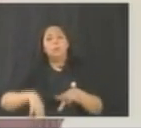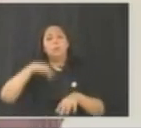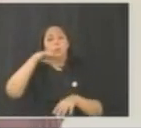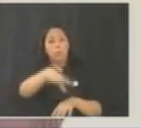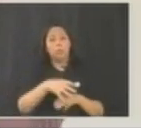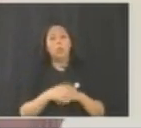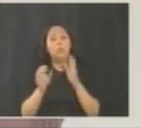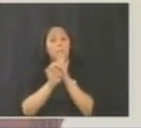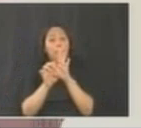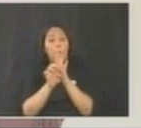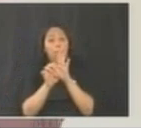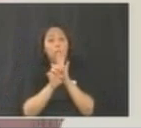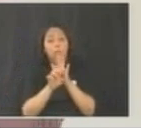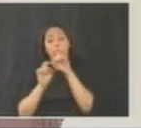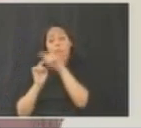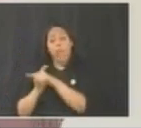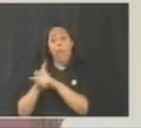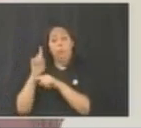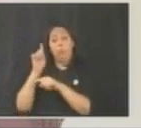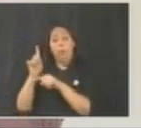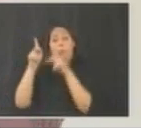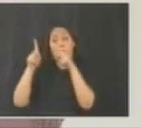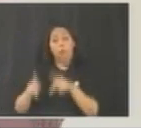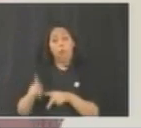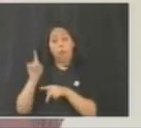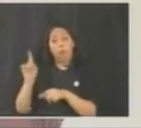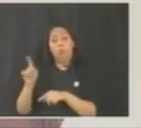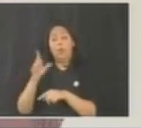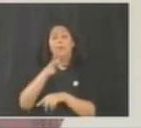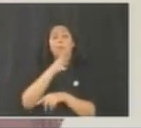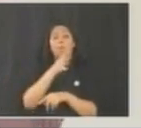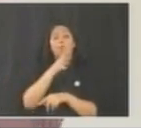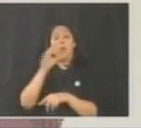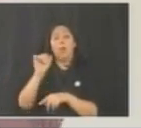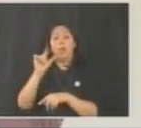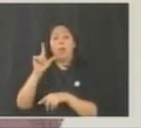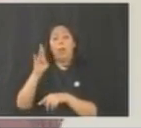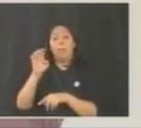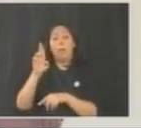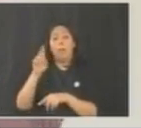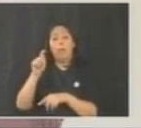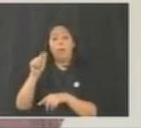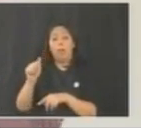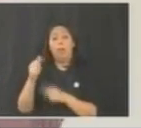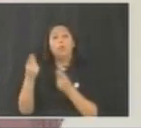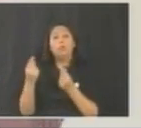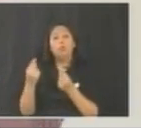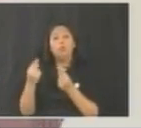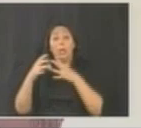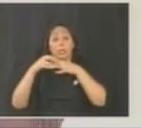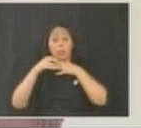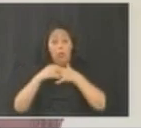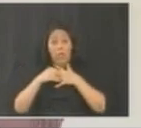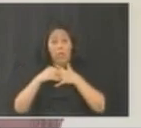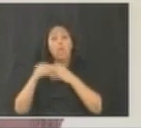Alberta, na nagsangla ng kanyang singsing para makatulong sa ating kampanya.